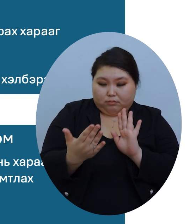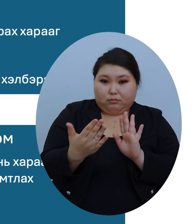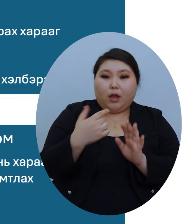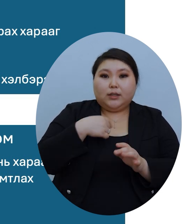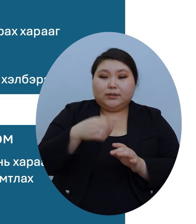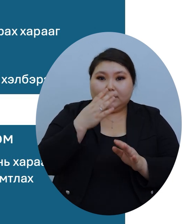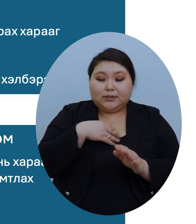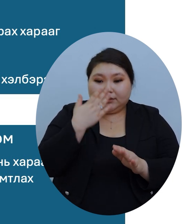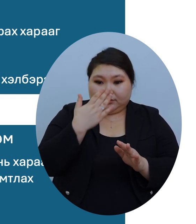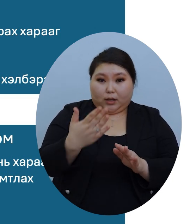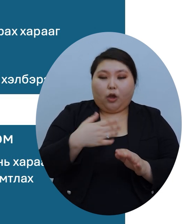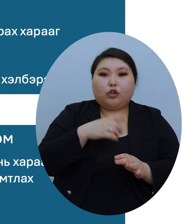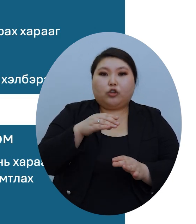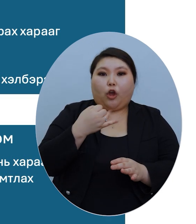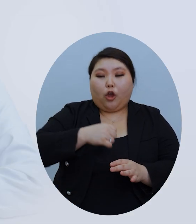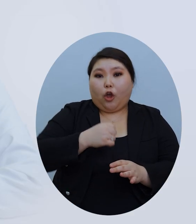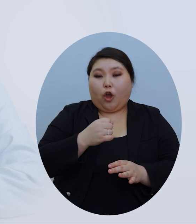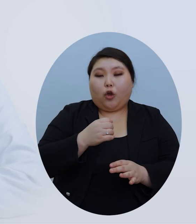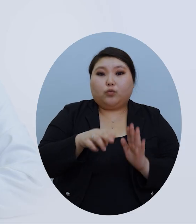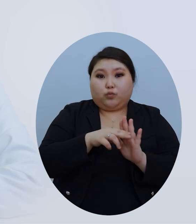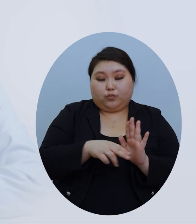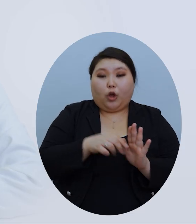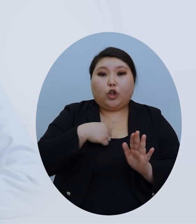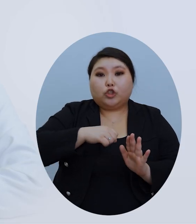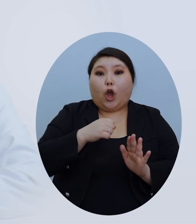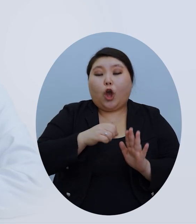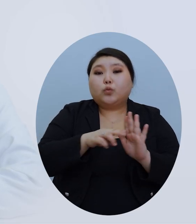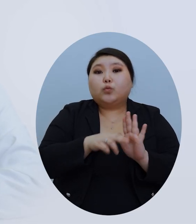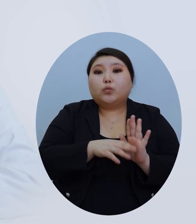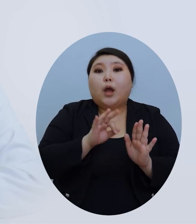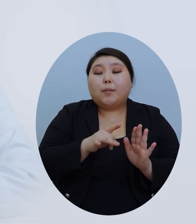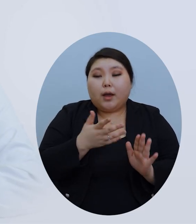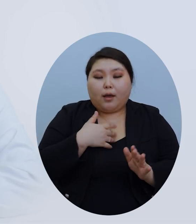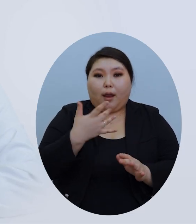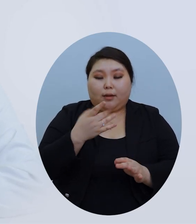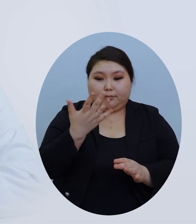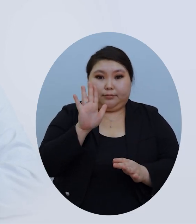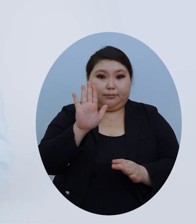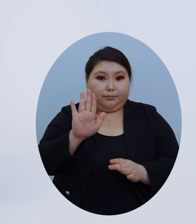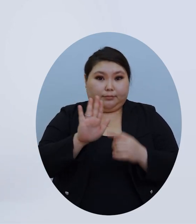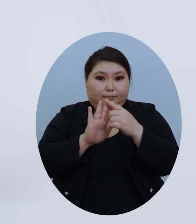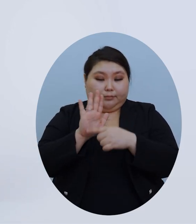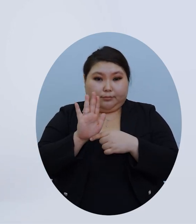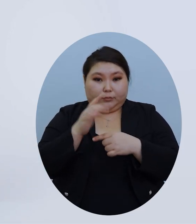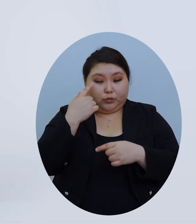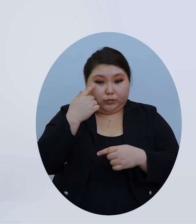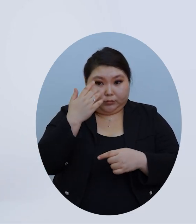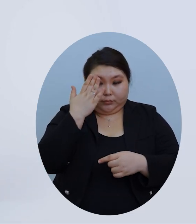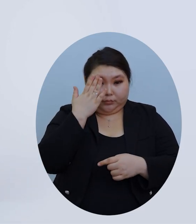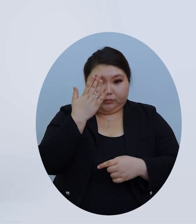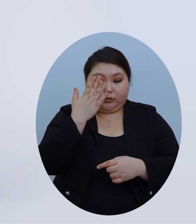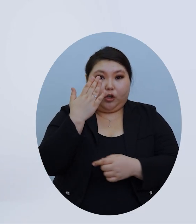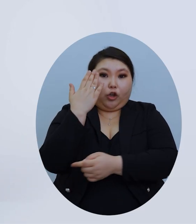мөрддөг. Тохой дүрм гэдэг нь гарын хаалгаа дэлгээд нүдэн дээрээ бариад тохойгоо урагшин барих үед энэ хооронд